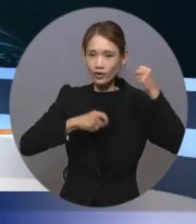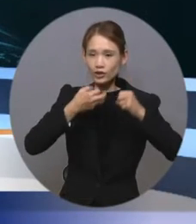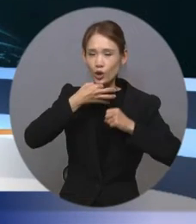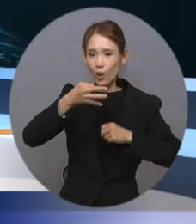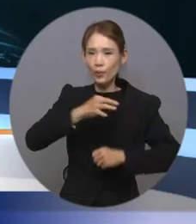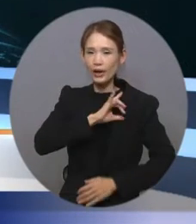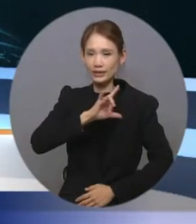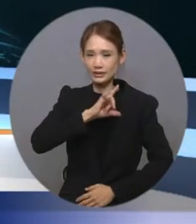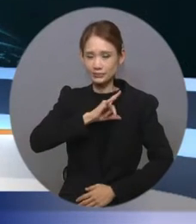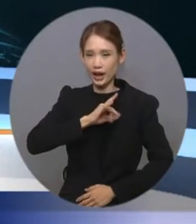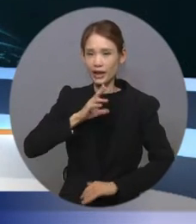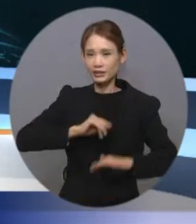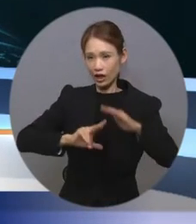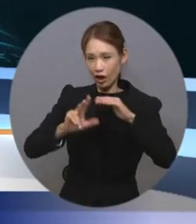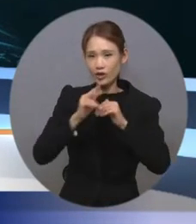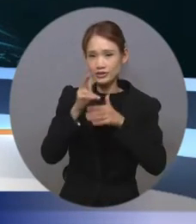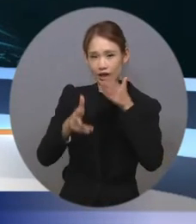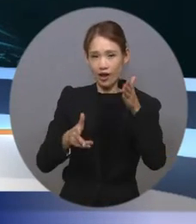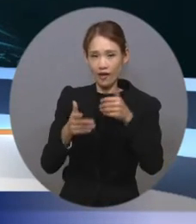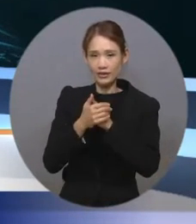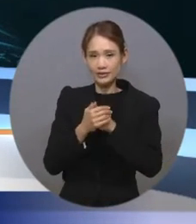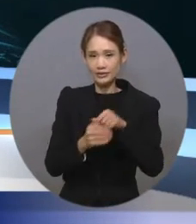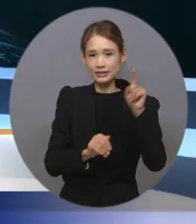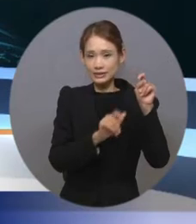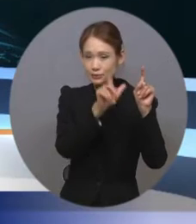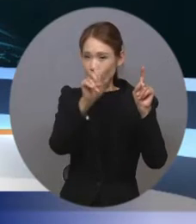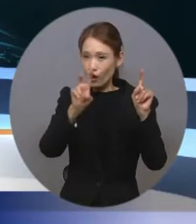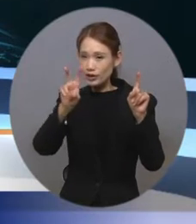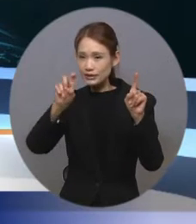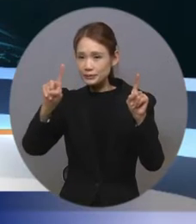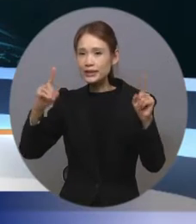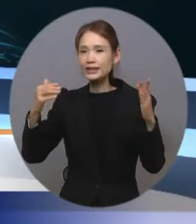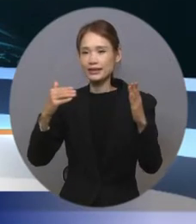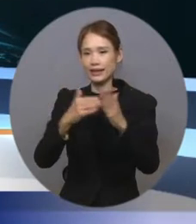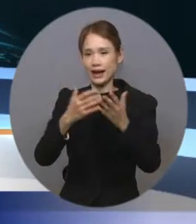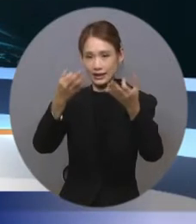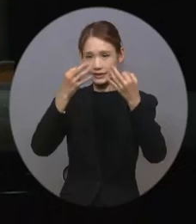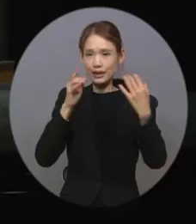이름의 전차가 11월 21일까지 관객들을 만납니다.